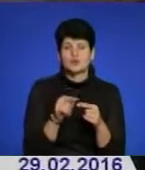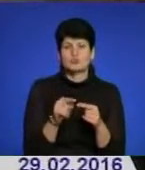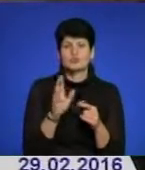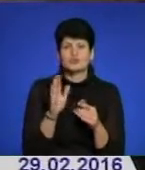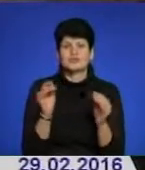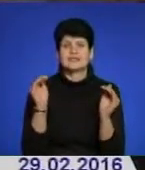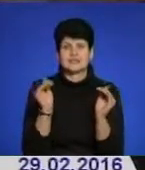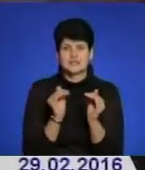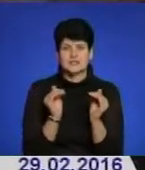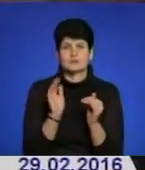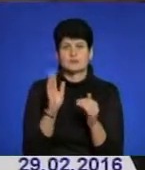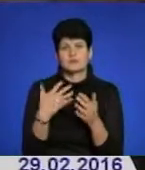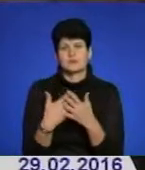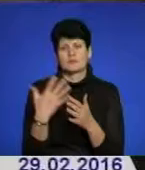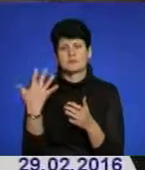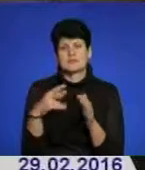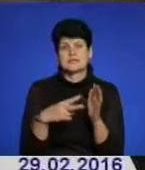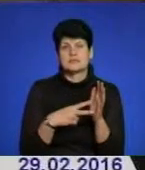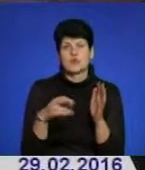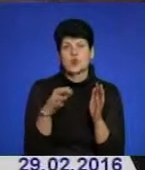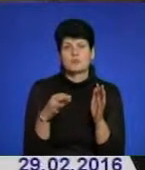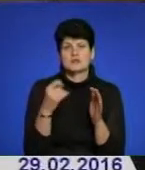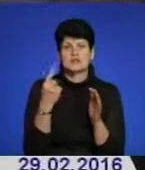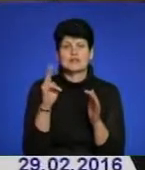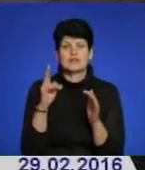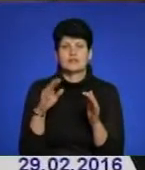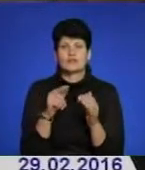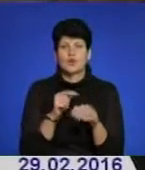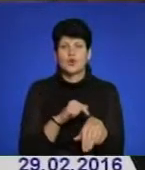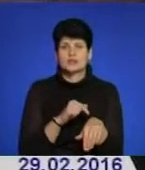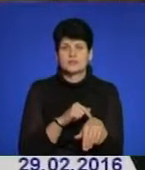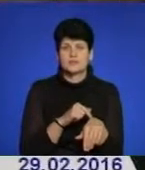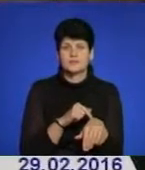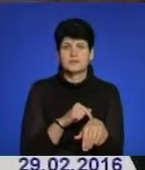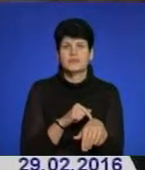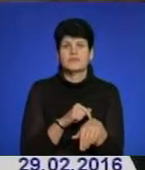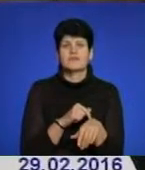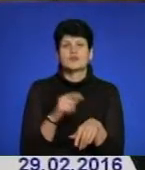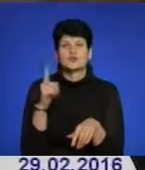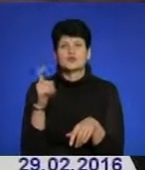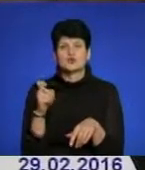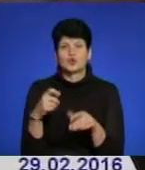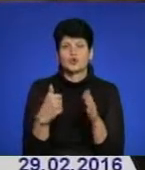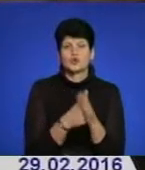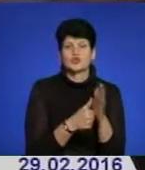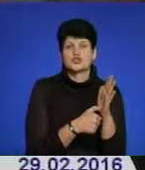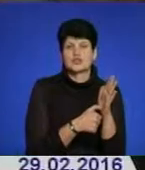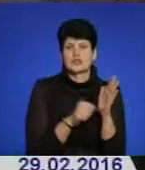будуть найнижчими, будуть становити 57 копійок за кВт-годину. В сегменті від сотні до 600 кВт вони будуть